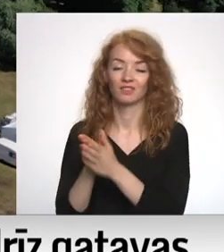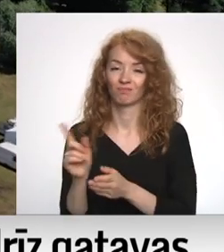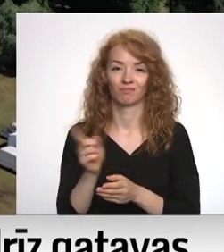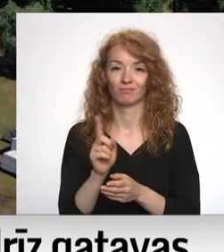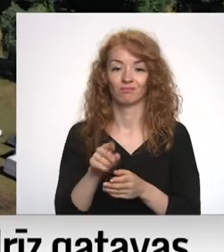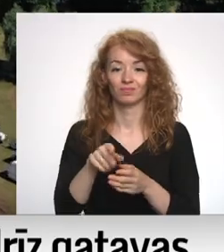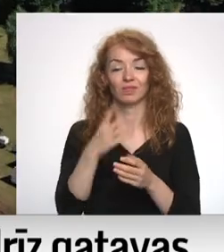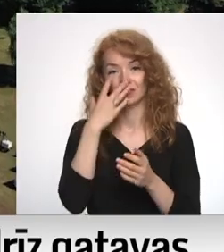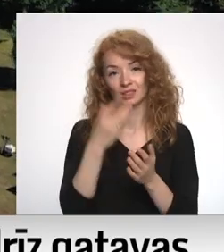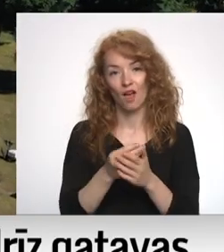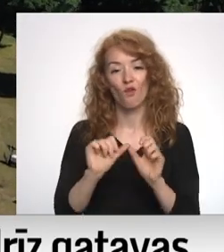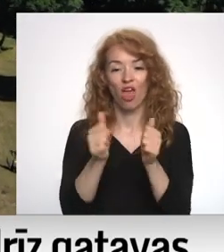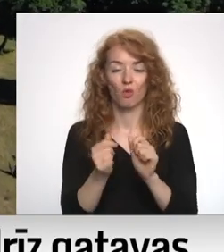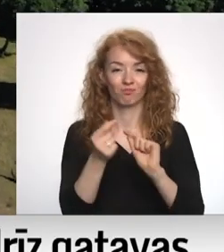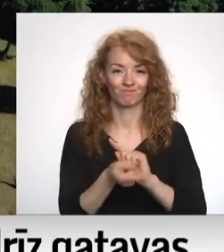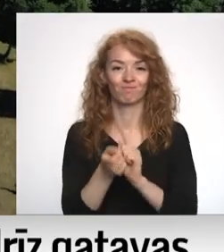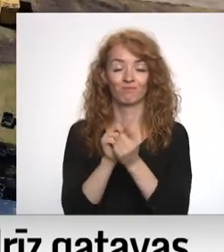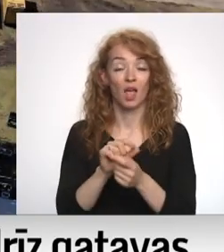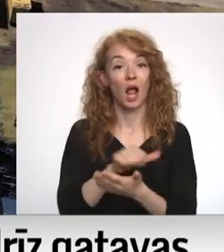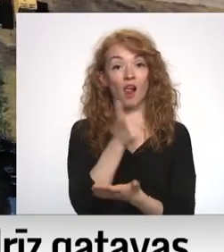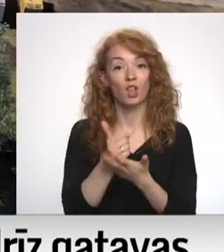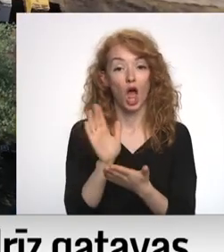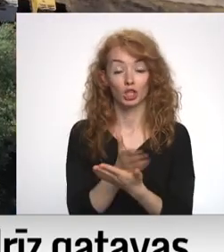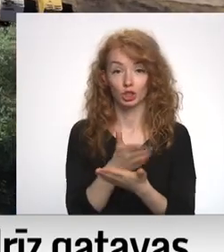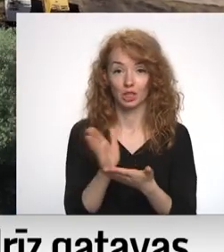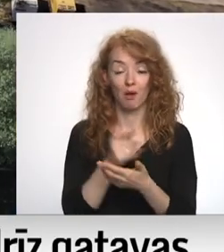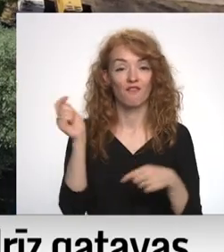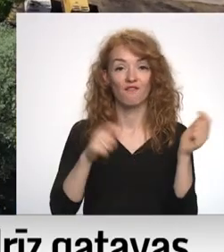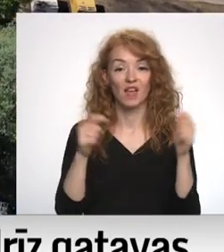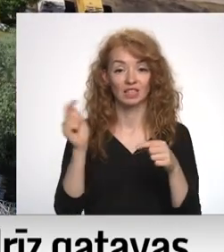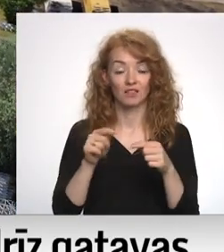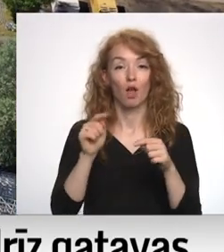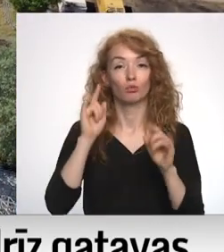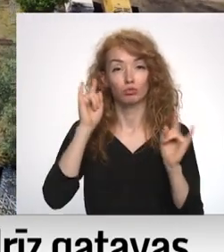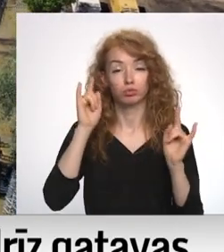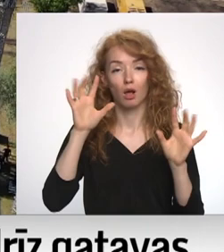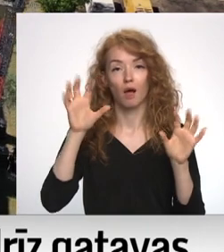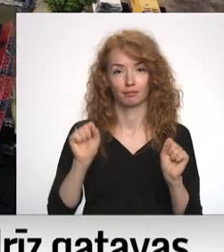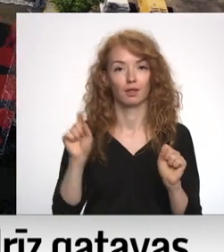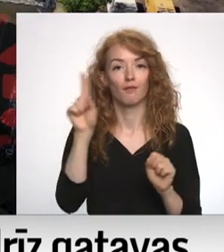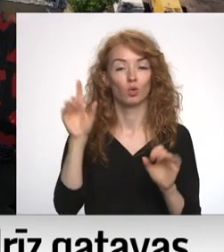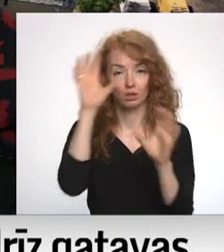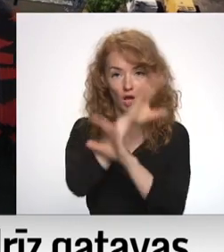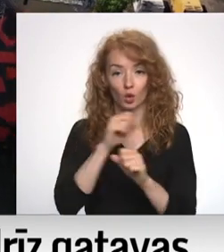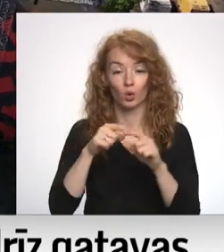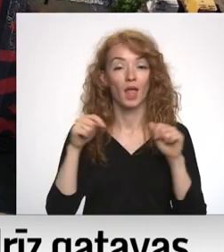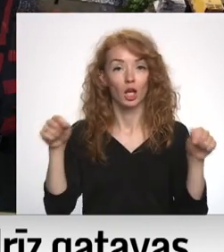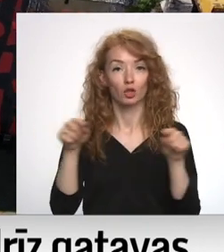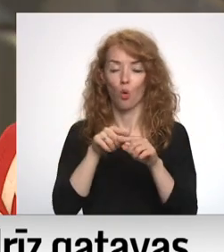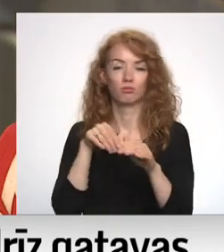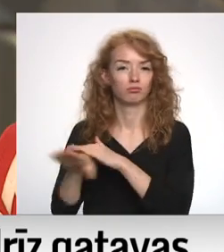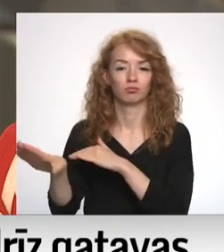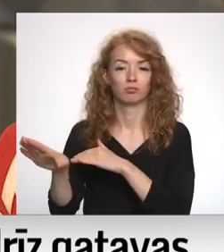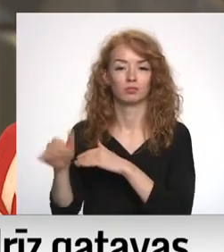Festivāls savu formātu maina. Galvenā atšķirība – festivāls skaidruņus izslēgs jau vienos naktī, un apmeklētājiem teritorija būs